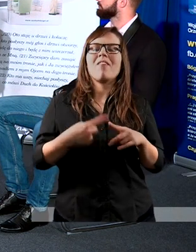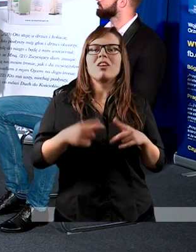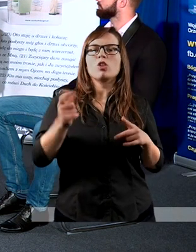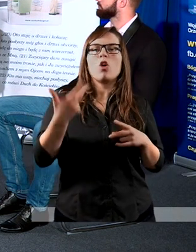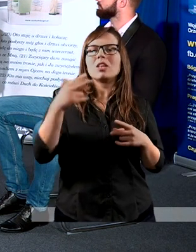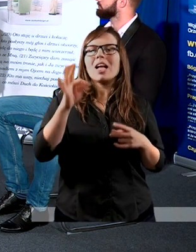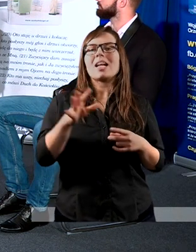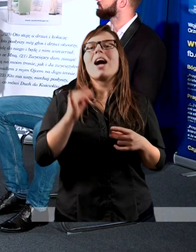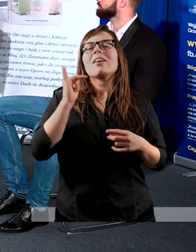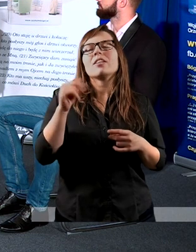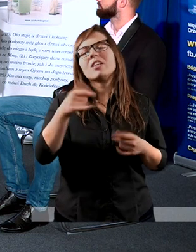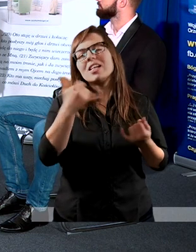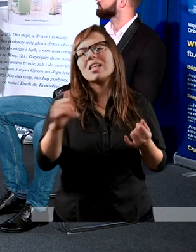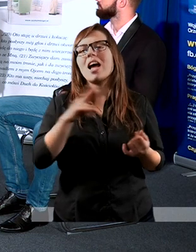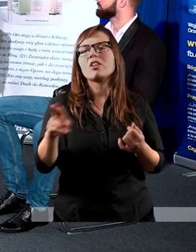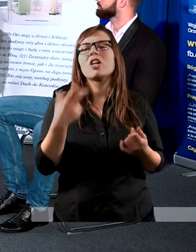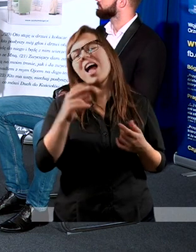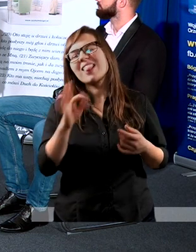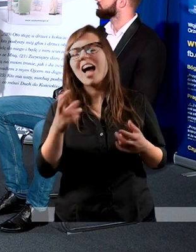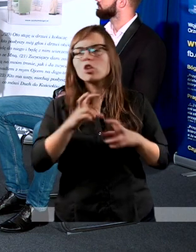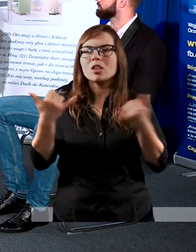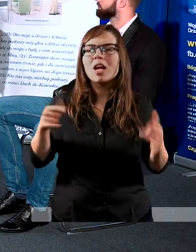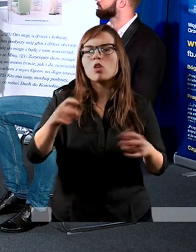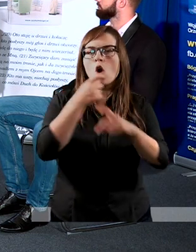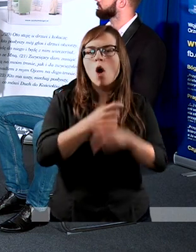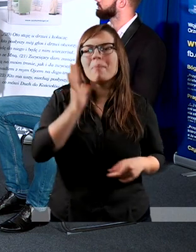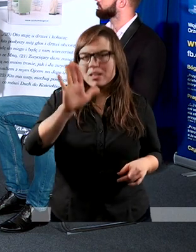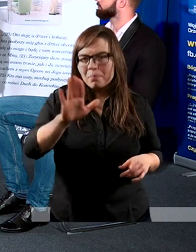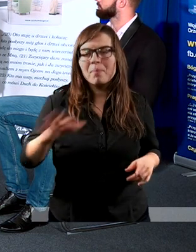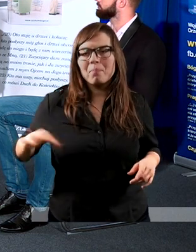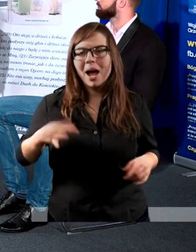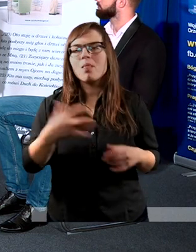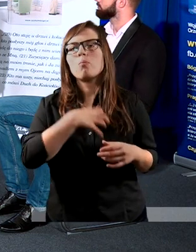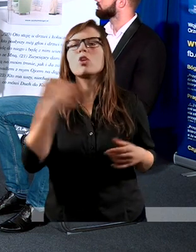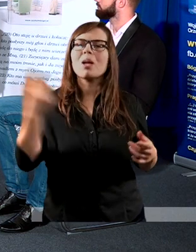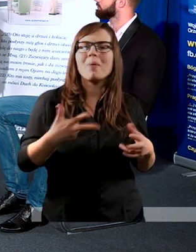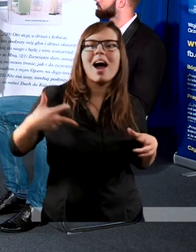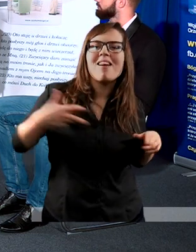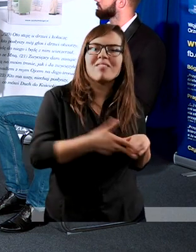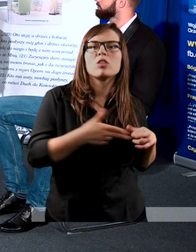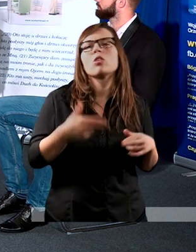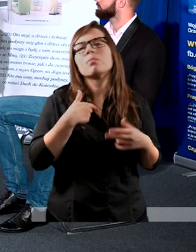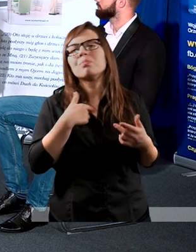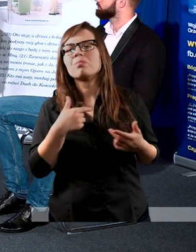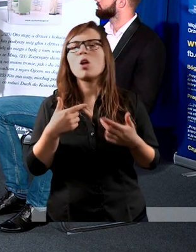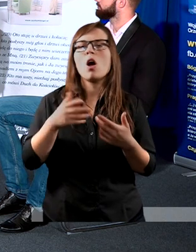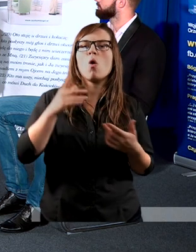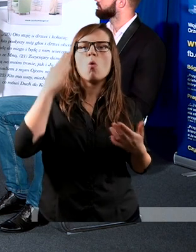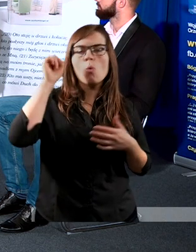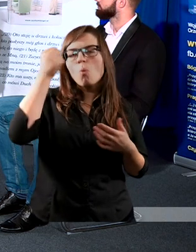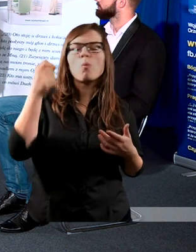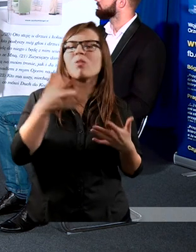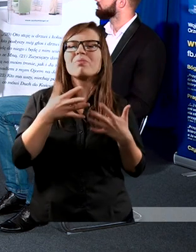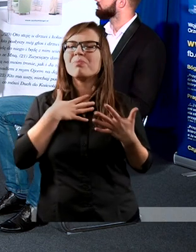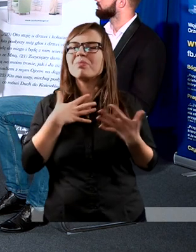to zarasta, pokazywał, tłumaczył, nie da się inaczej, to jest kość, będzie pana bolało, trzeba wyciąć. Wyjechał na urlop, po urlopie miałem mieć